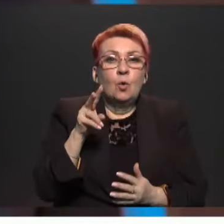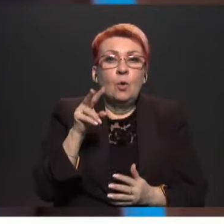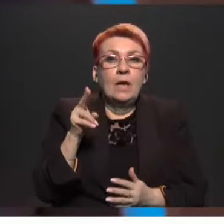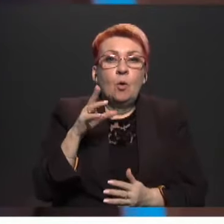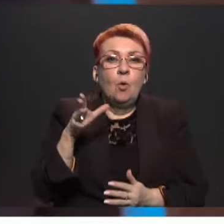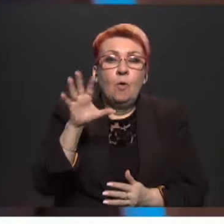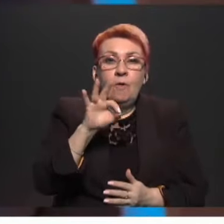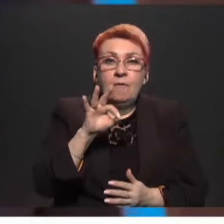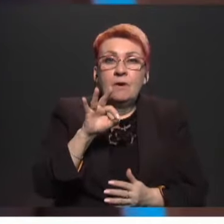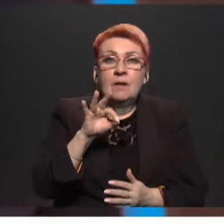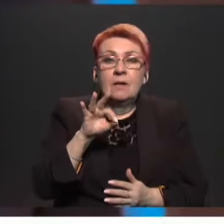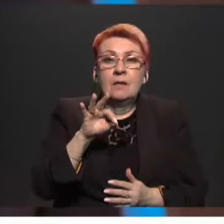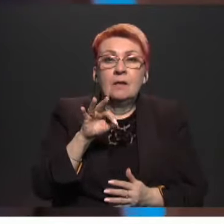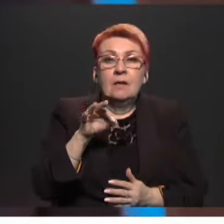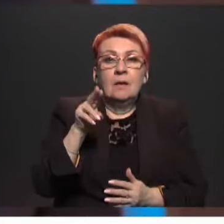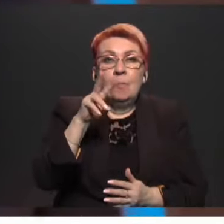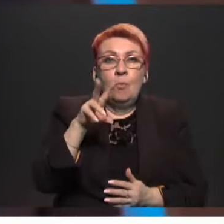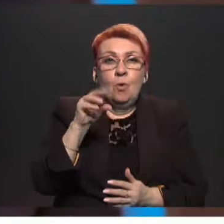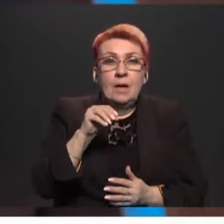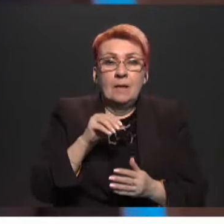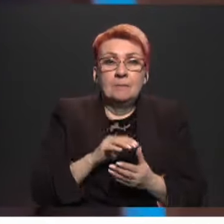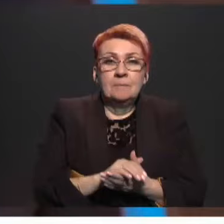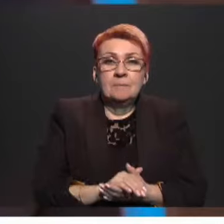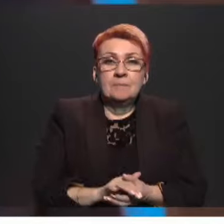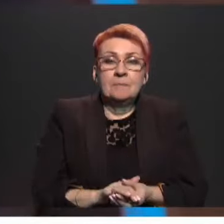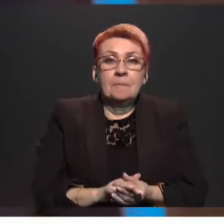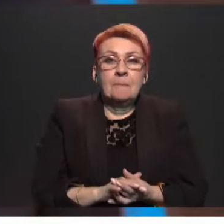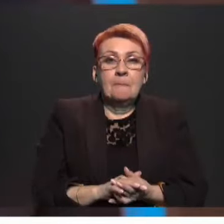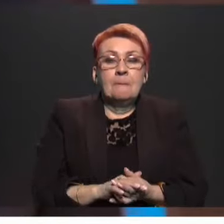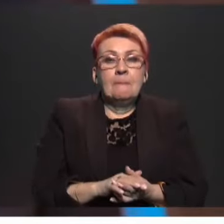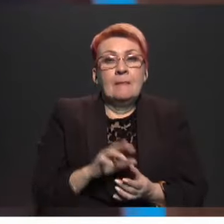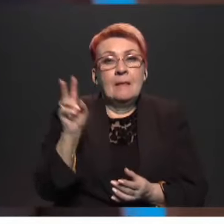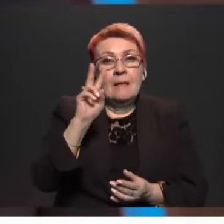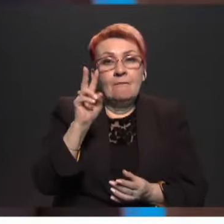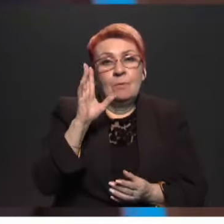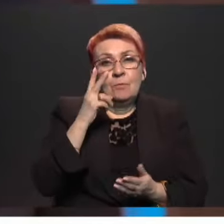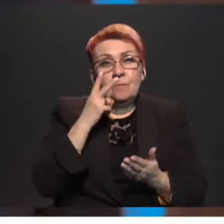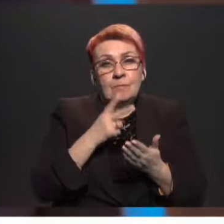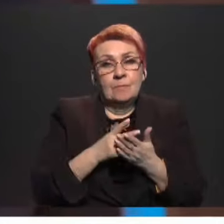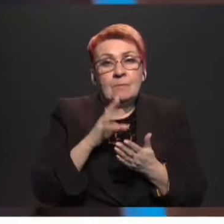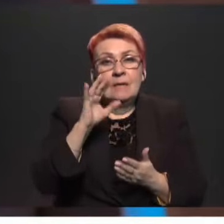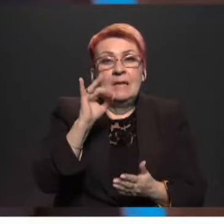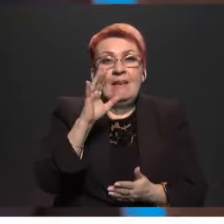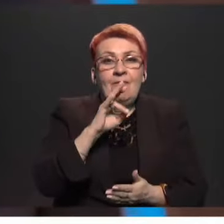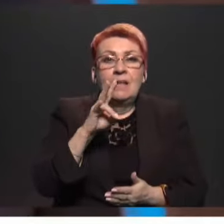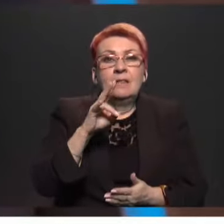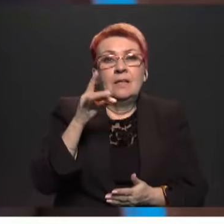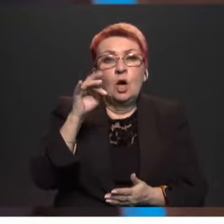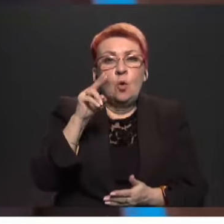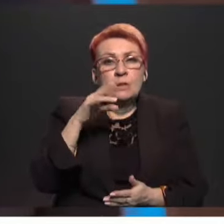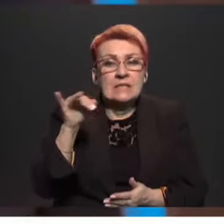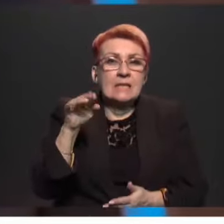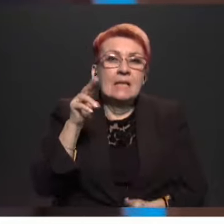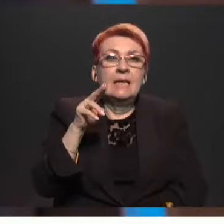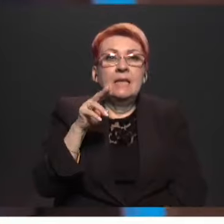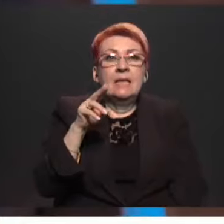которая состоялась 8 сентября 1380 года. Там будет говориться и об Иване Грозном, а также, конечно, о Дмитрии Донском.